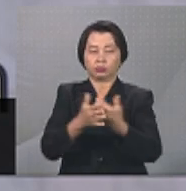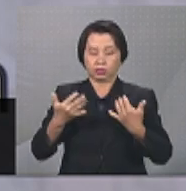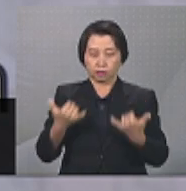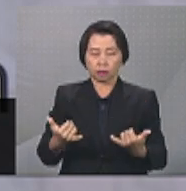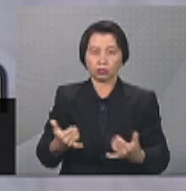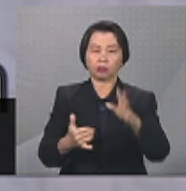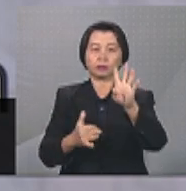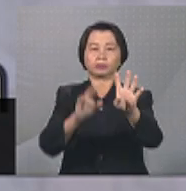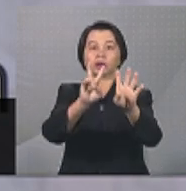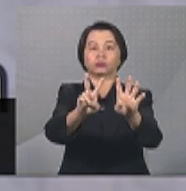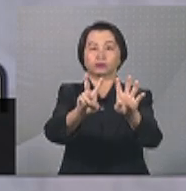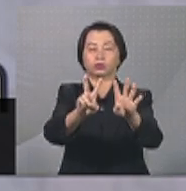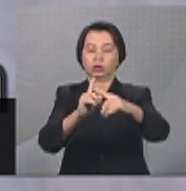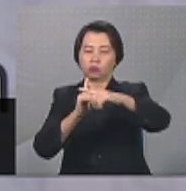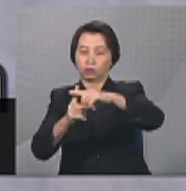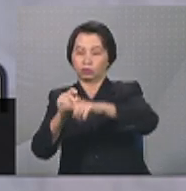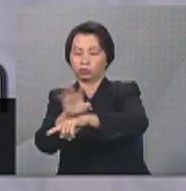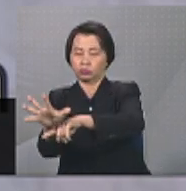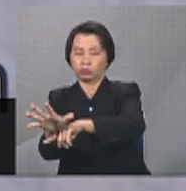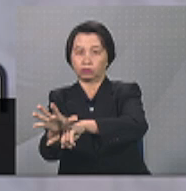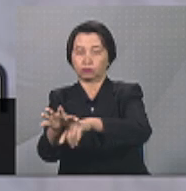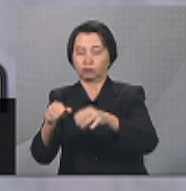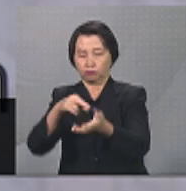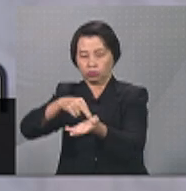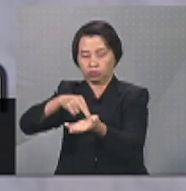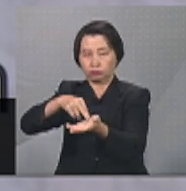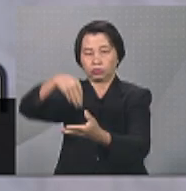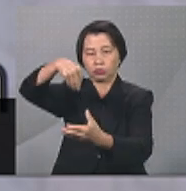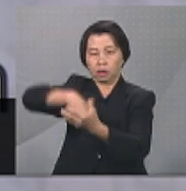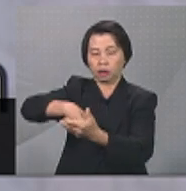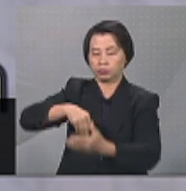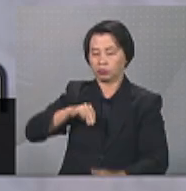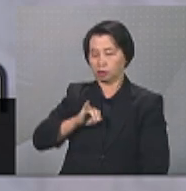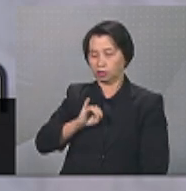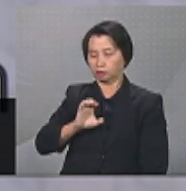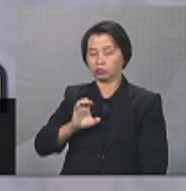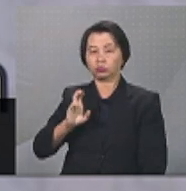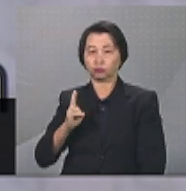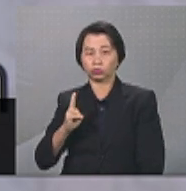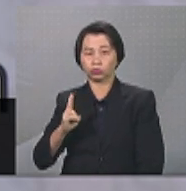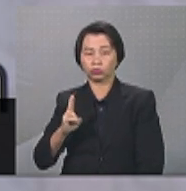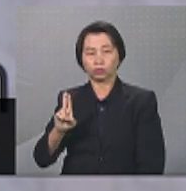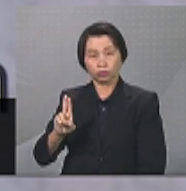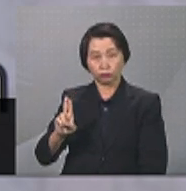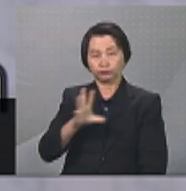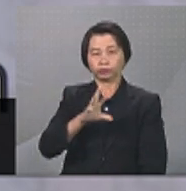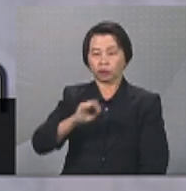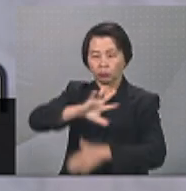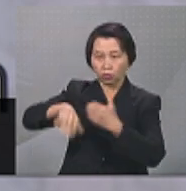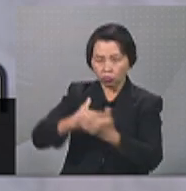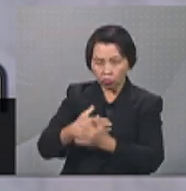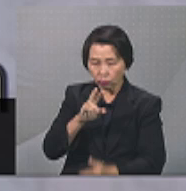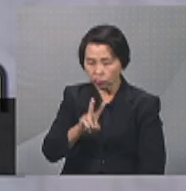seramai 42 kes positif COVID-19 dirawat di unit rawatan rapi dan daripada jumlah tersebut, 21